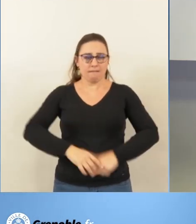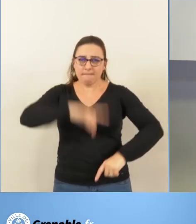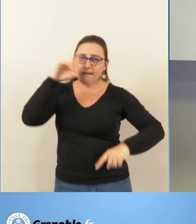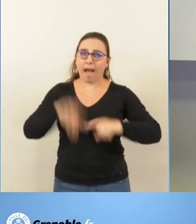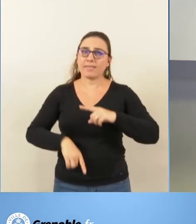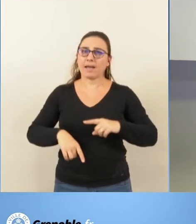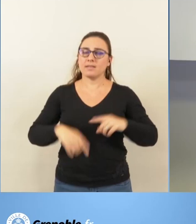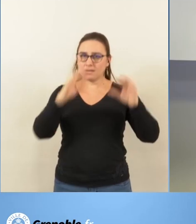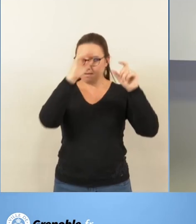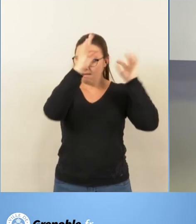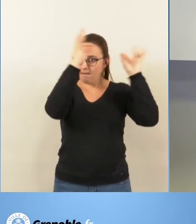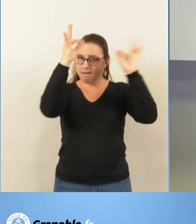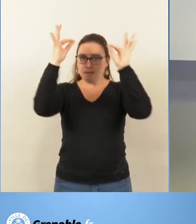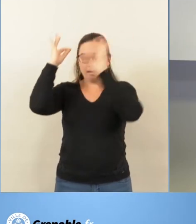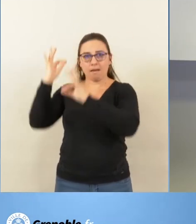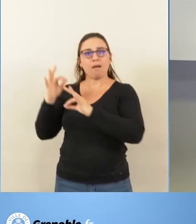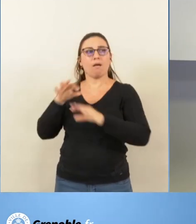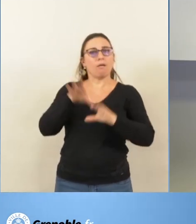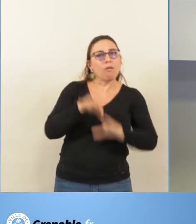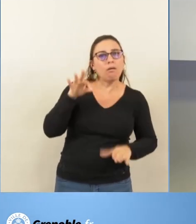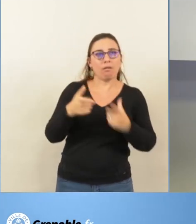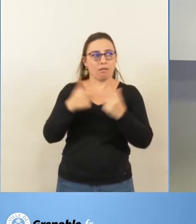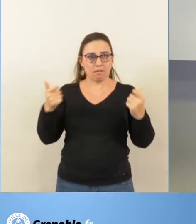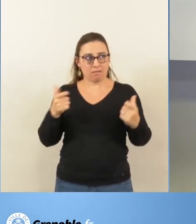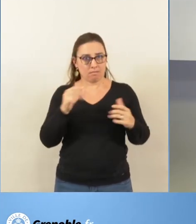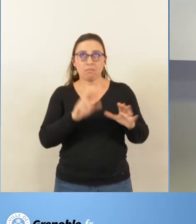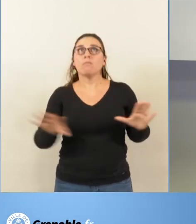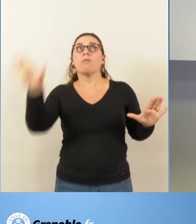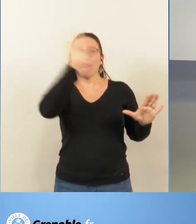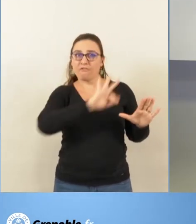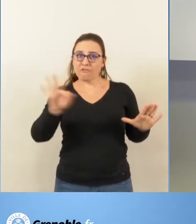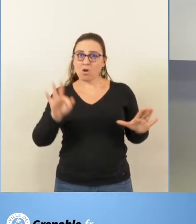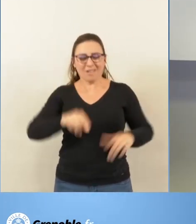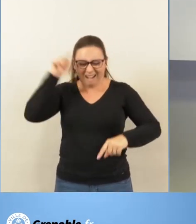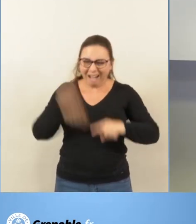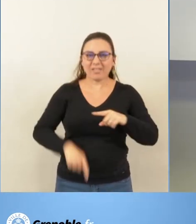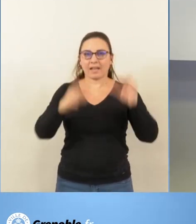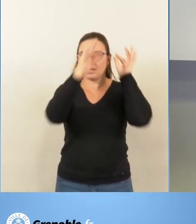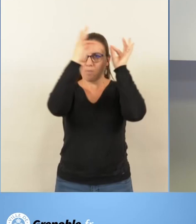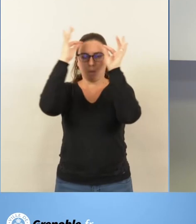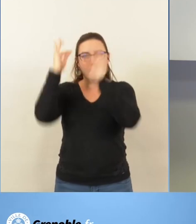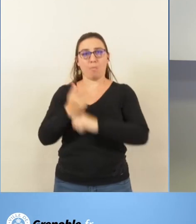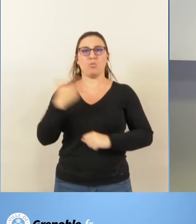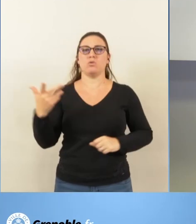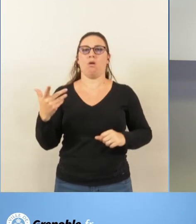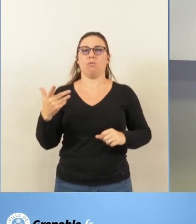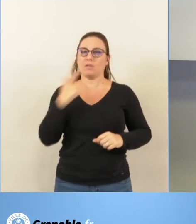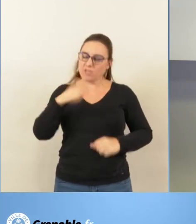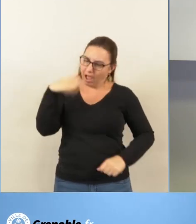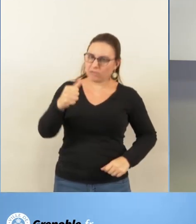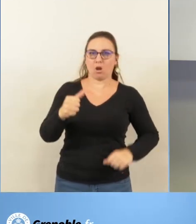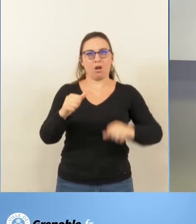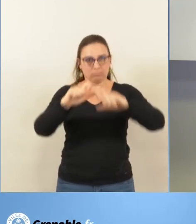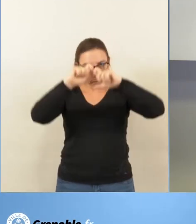cumul des mandats nous sommes je pense une des seules villes encore en France à strictement interdire le cumul des mandats et que